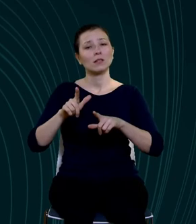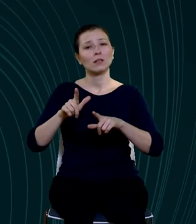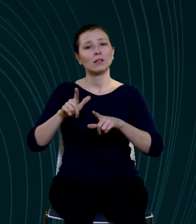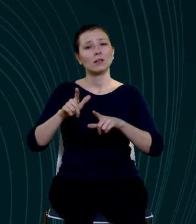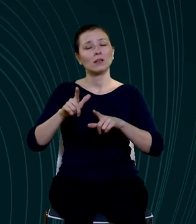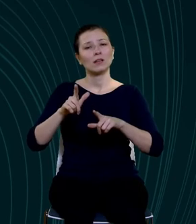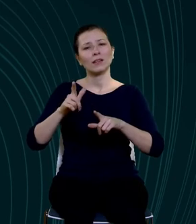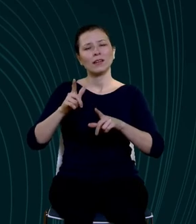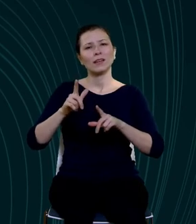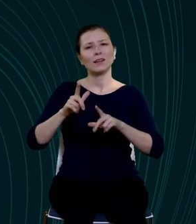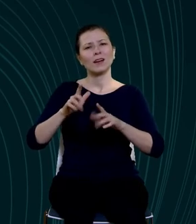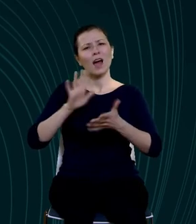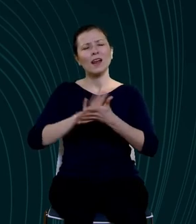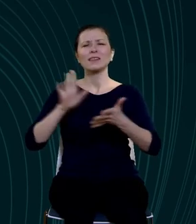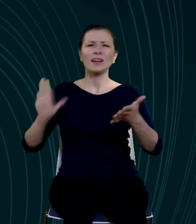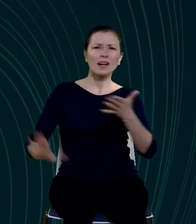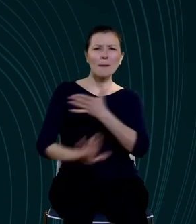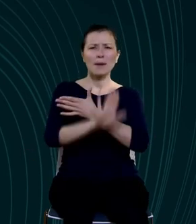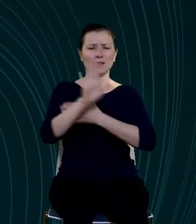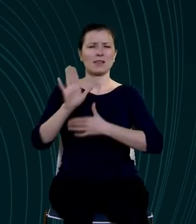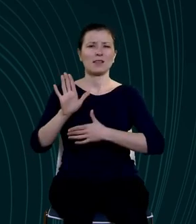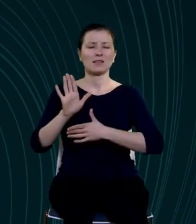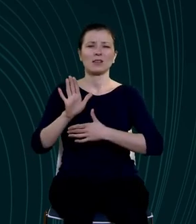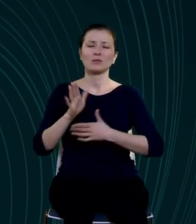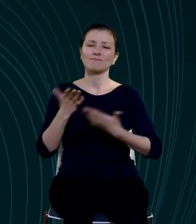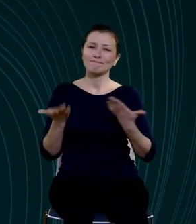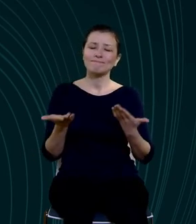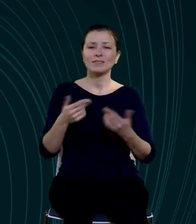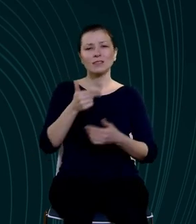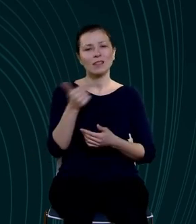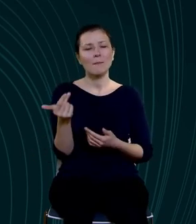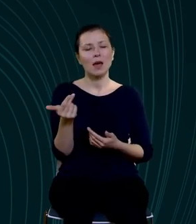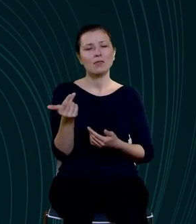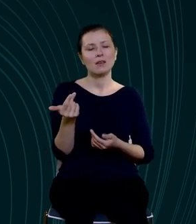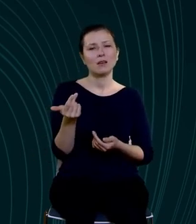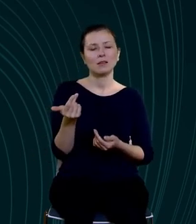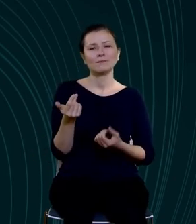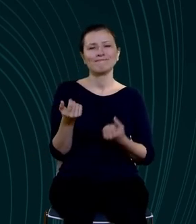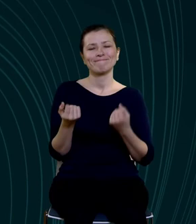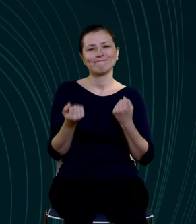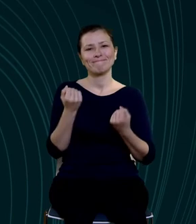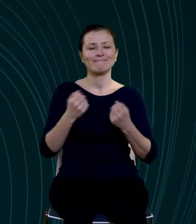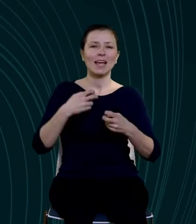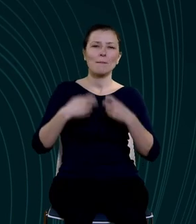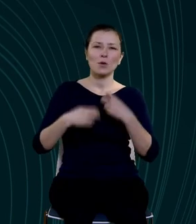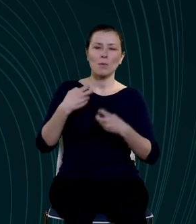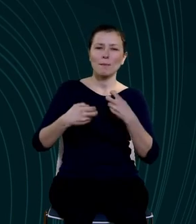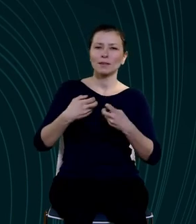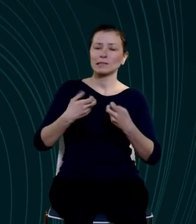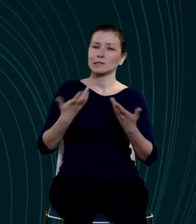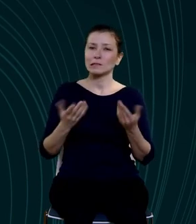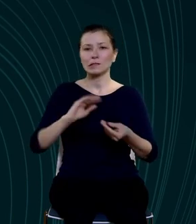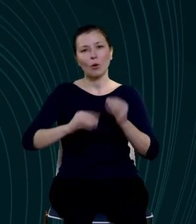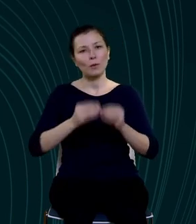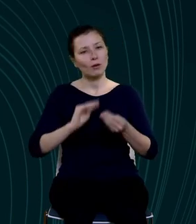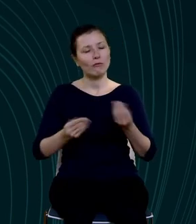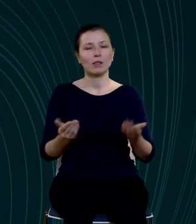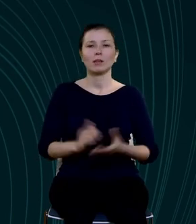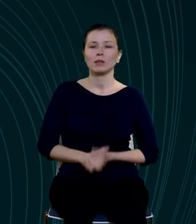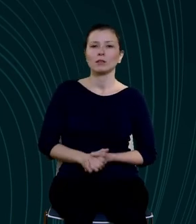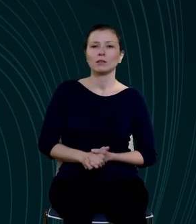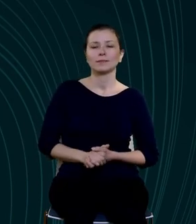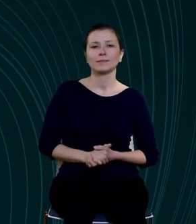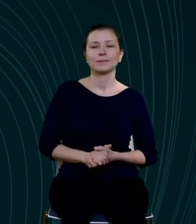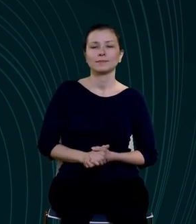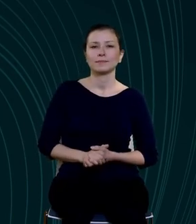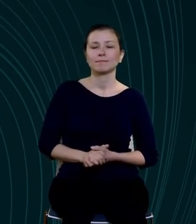najbardziej reprezentatywne, no, jest zagadnieniem problematycznym w gruncie rzeczy, a